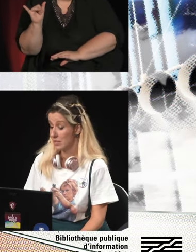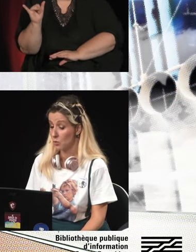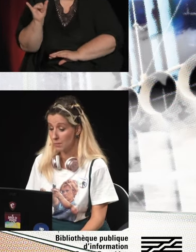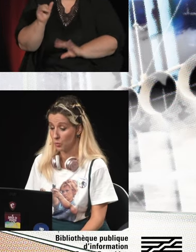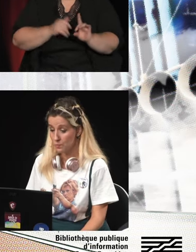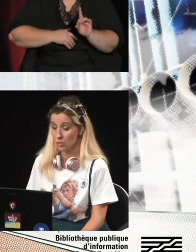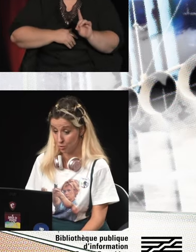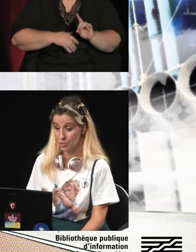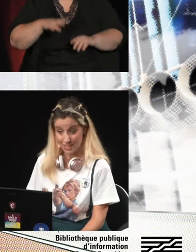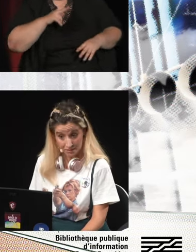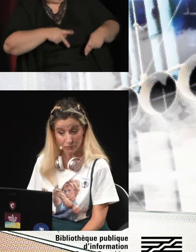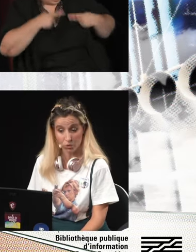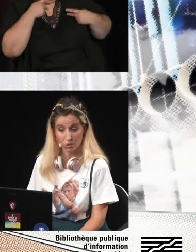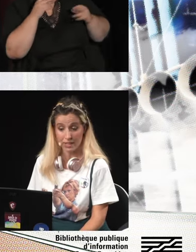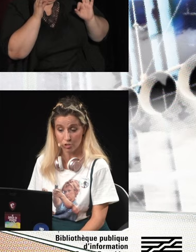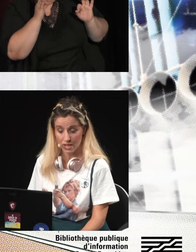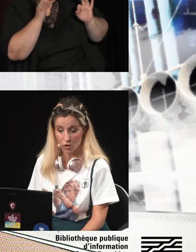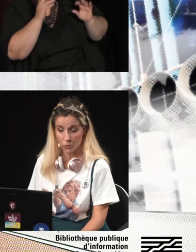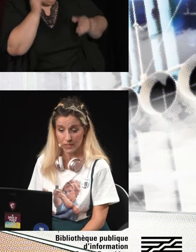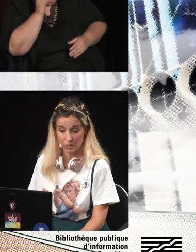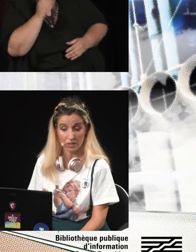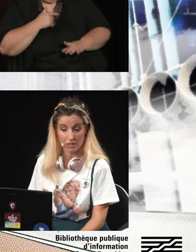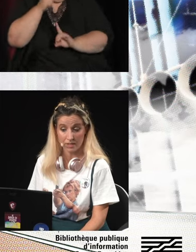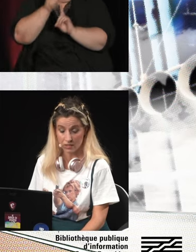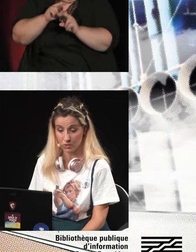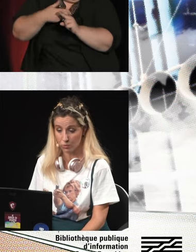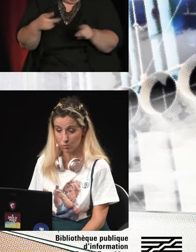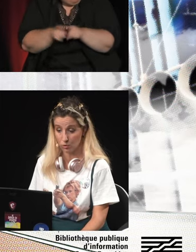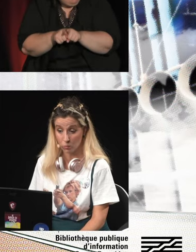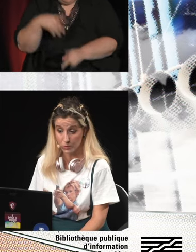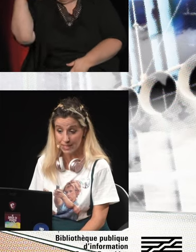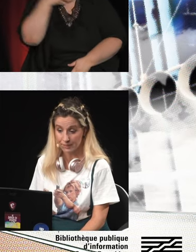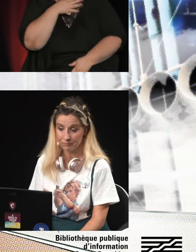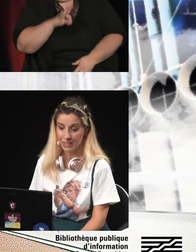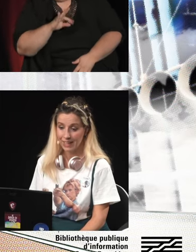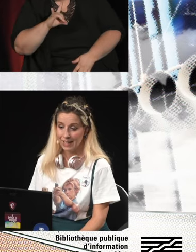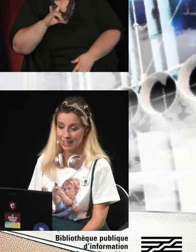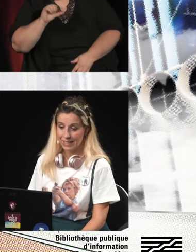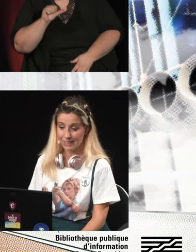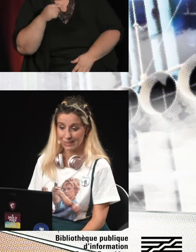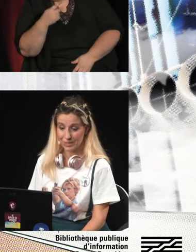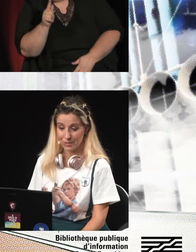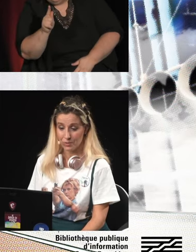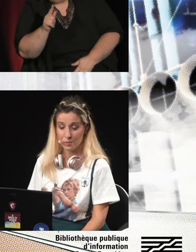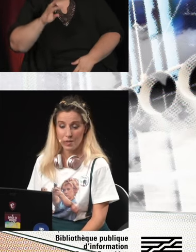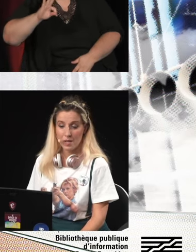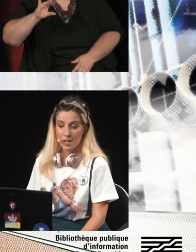quelqu'un qui portait le même nom, Chang Chongchen, que RG a rencontré alors qu'il était en études aux Beaux-Arts.